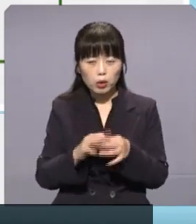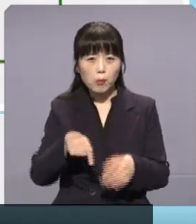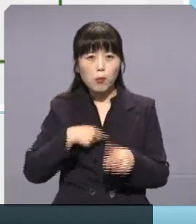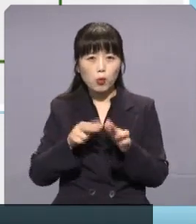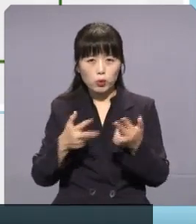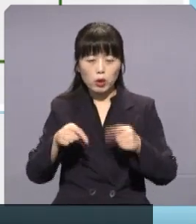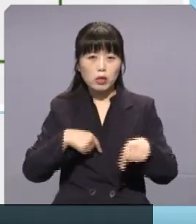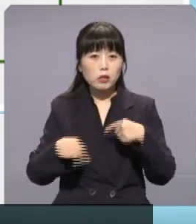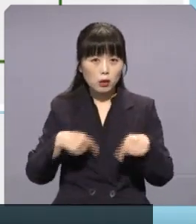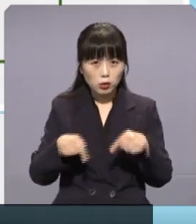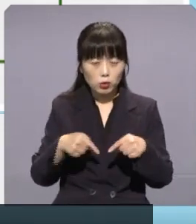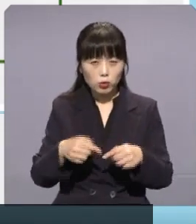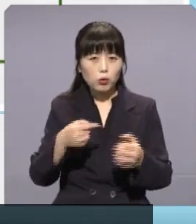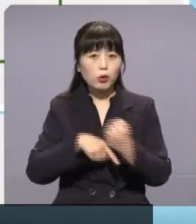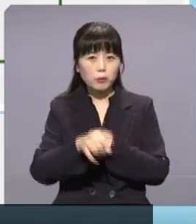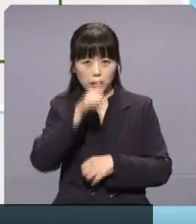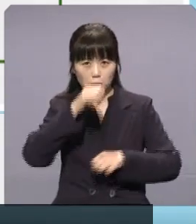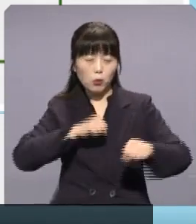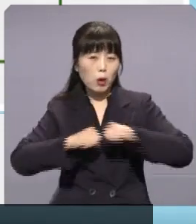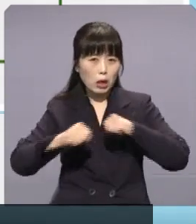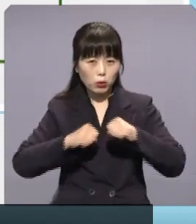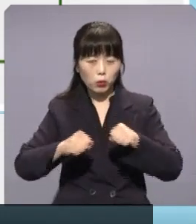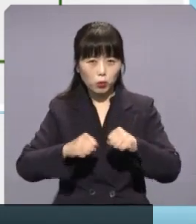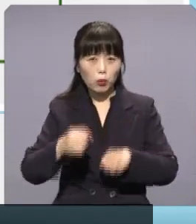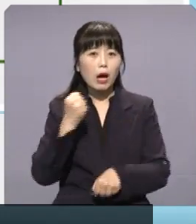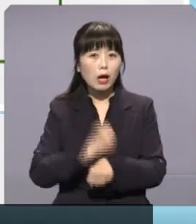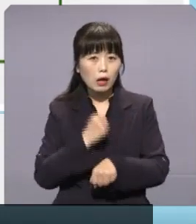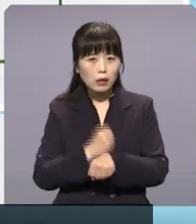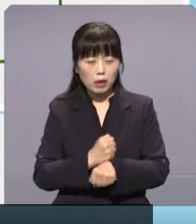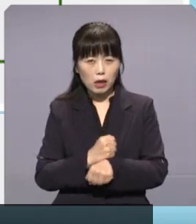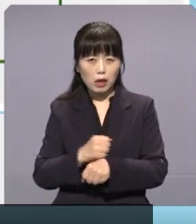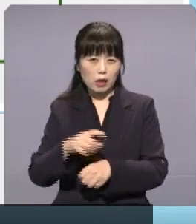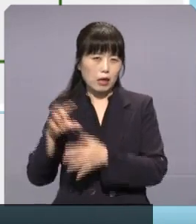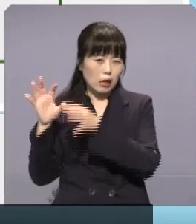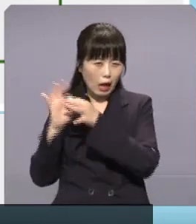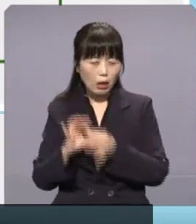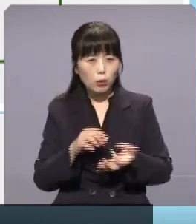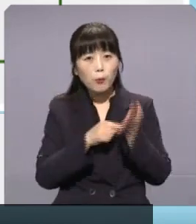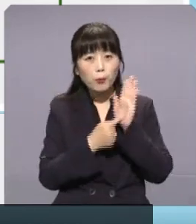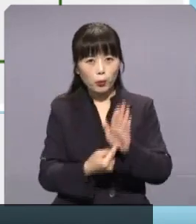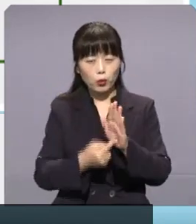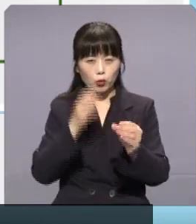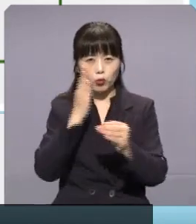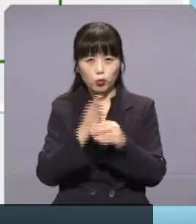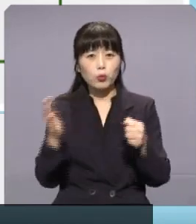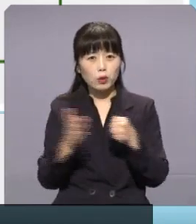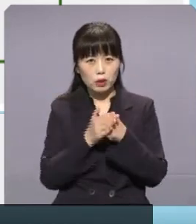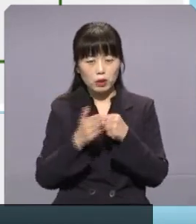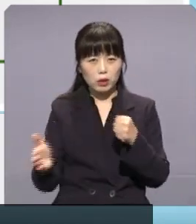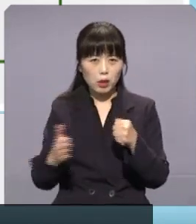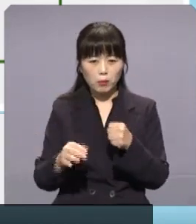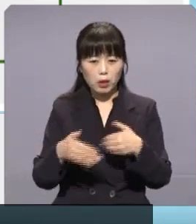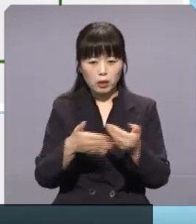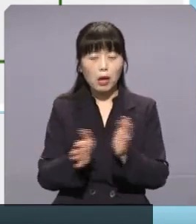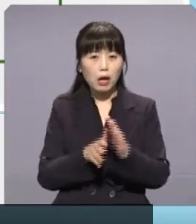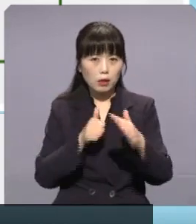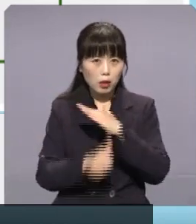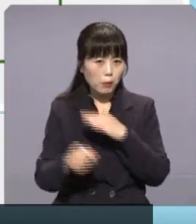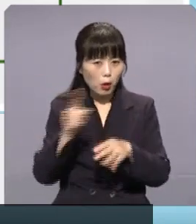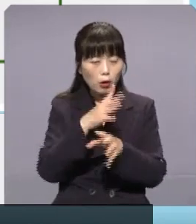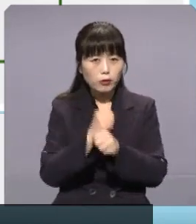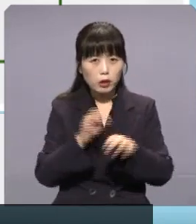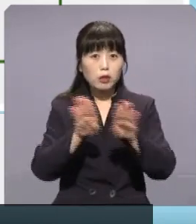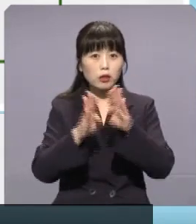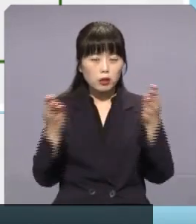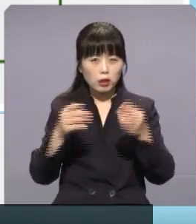본인이 정치적으로 의미 있는 활동을 하겠다라는 의사를 계속적으로 지금 표현을 하고 있기 때문에 네. 전당대회가 언제